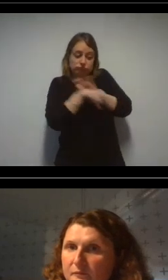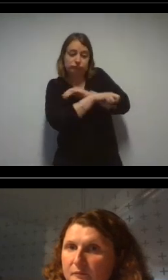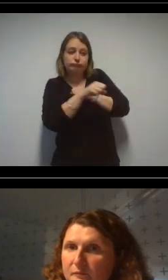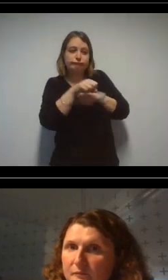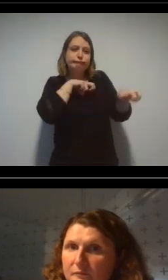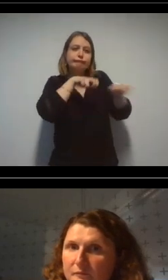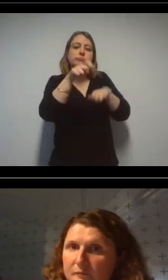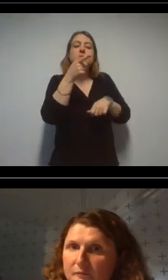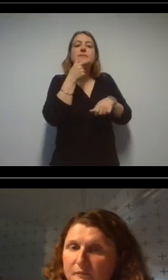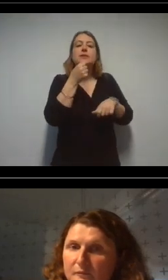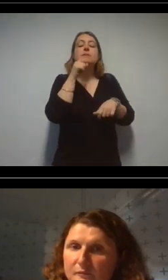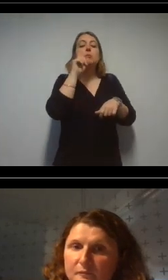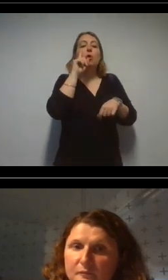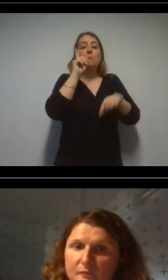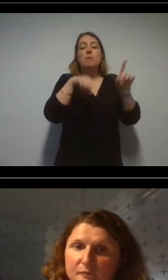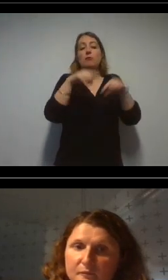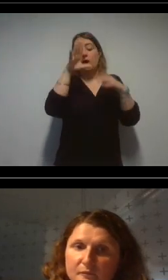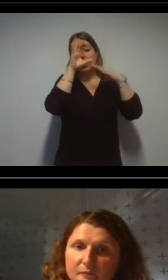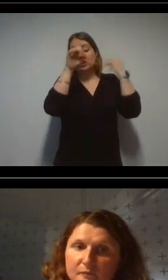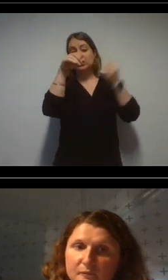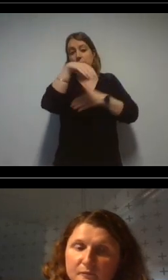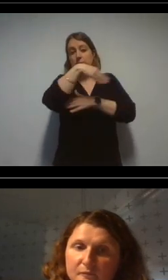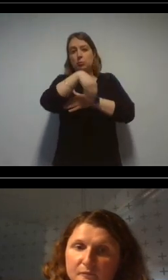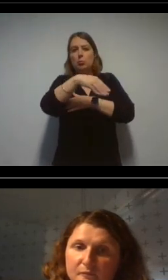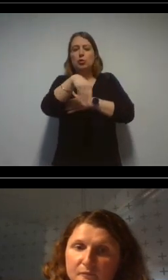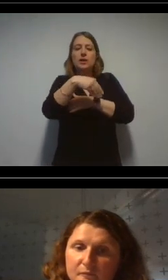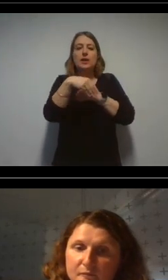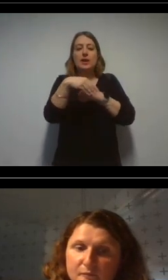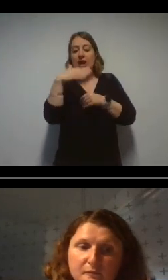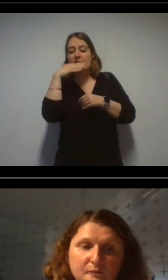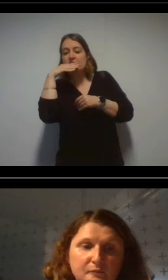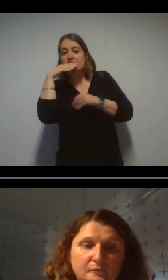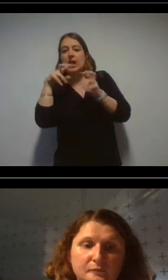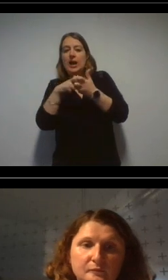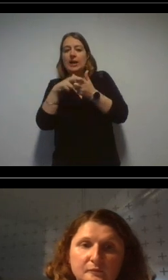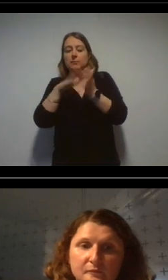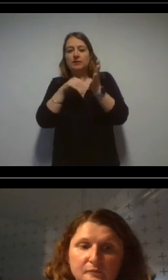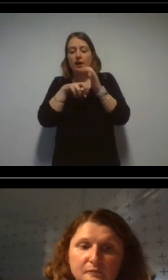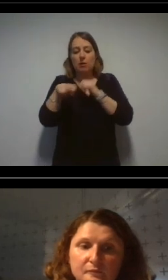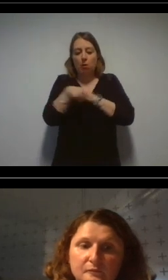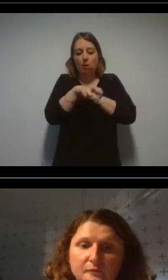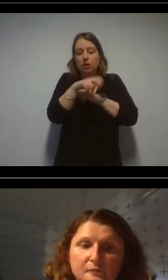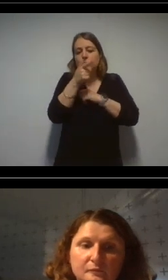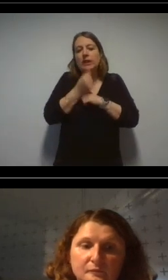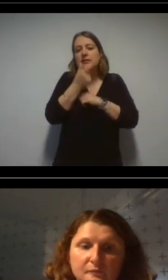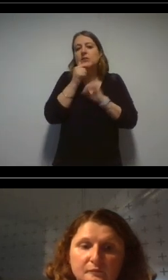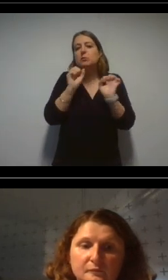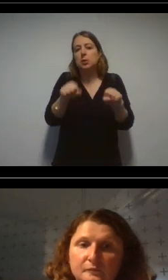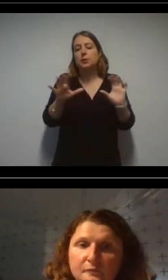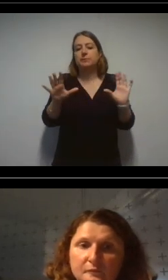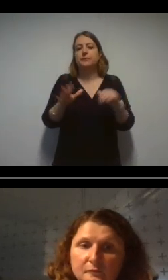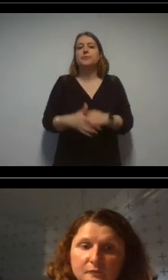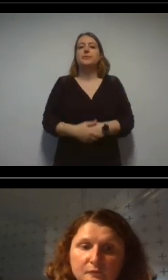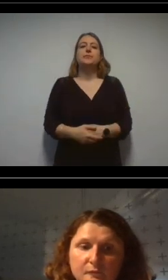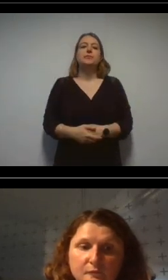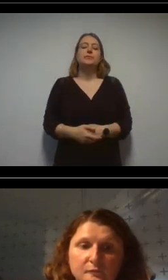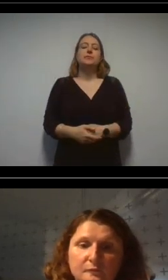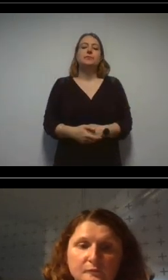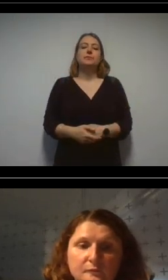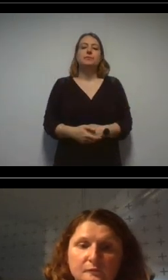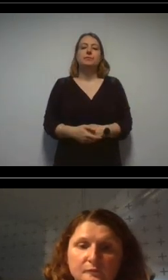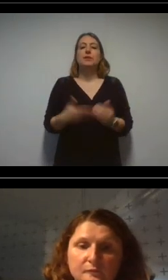traverser l'Académie de Montpellier ou alors être au bord de l'Académie d'Aix-Marseille y aller, ça peut être aussi facile. Ce serait plutôt